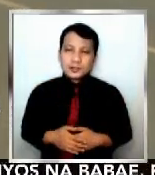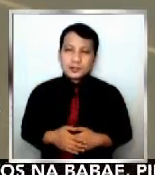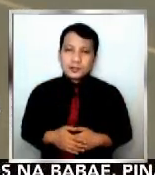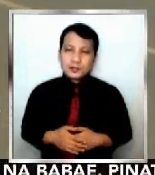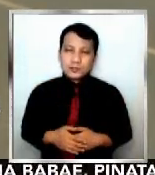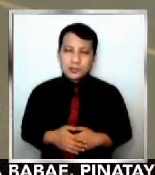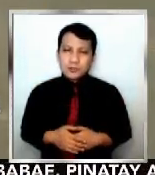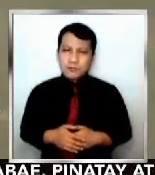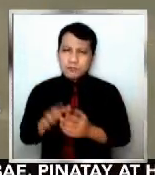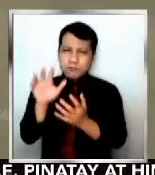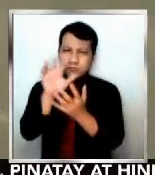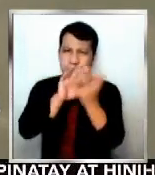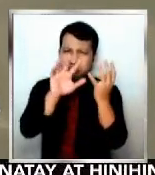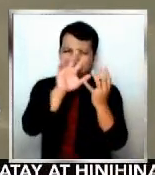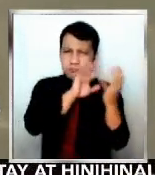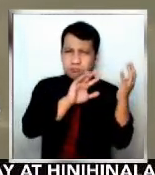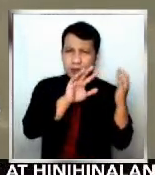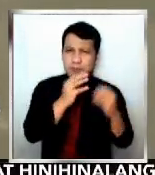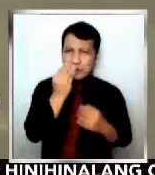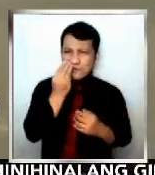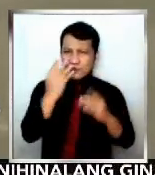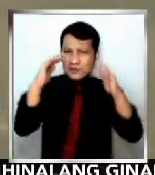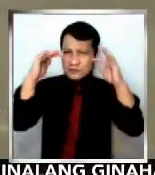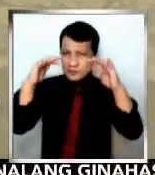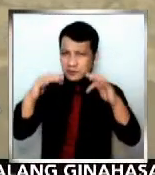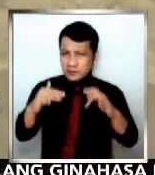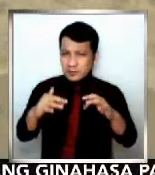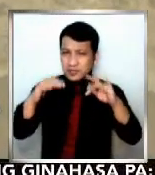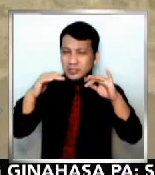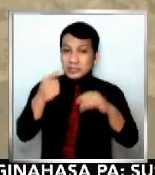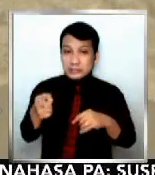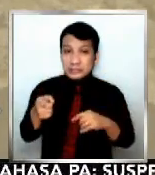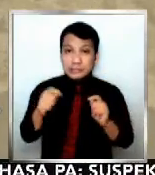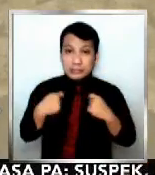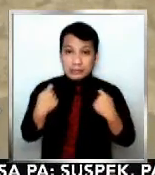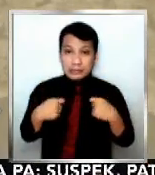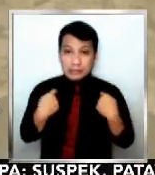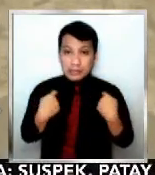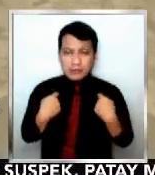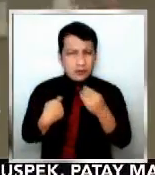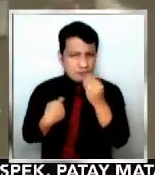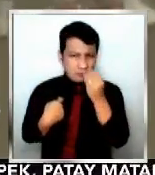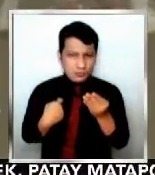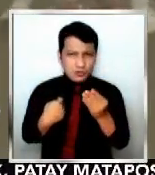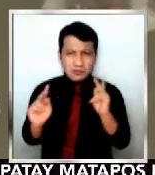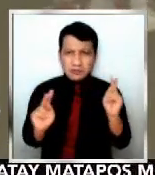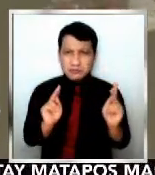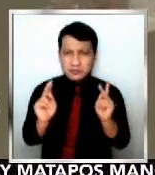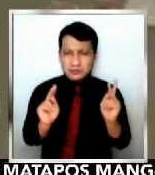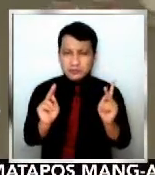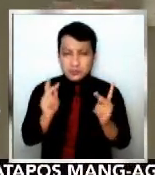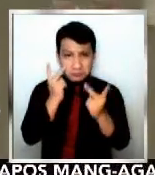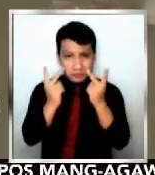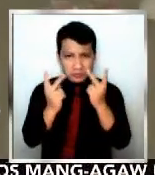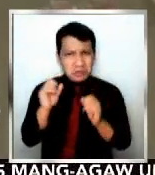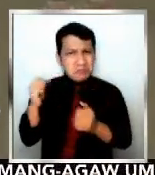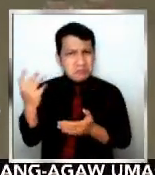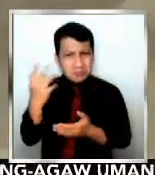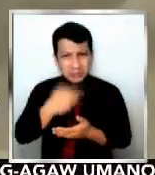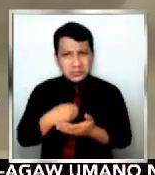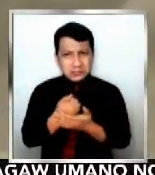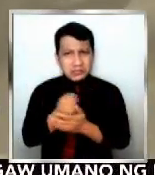Makulimlim na minsan may pag-ambon ang panahon sa Tagaytay, kaya kakaunti lang ang turista. Perfect sana para mamasyal ang